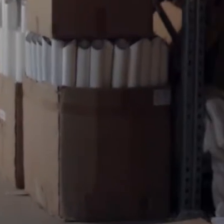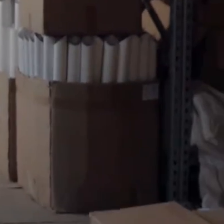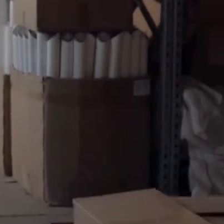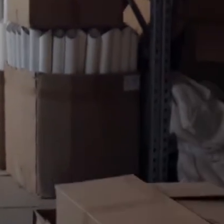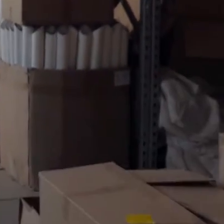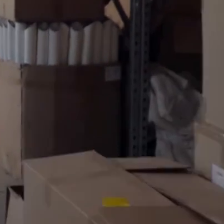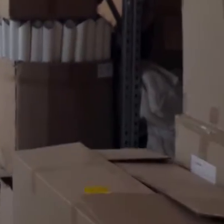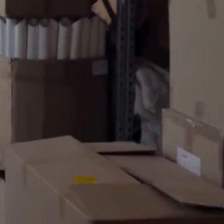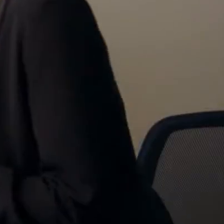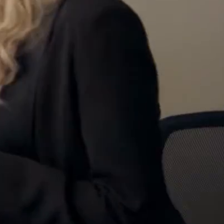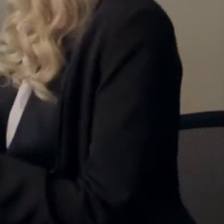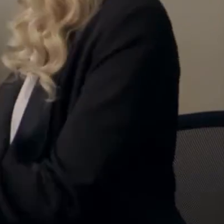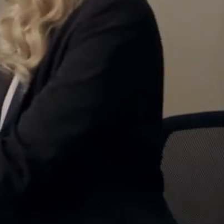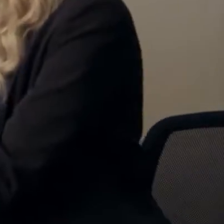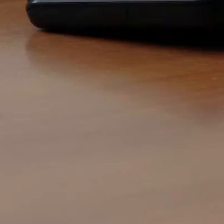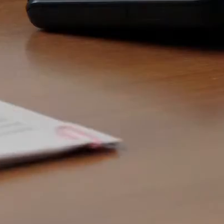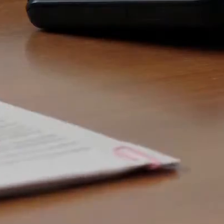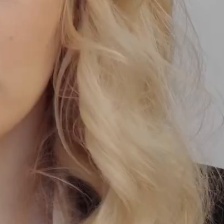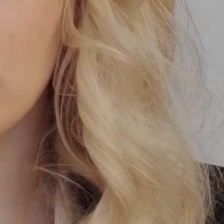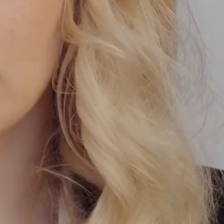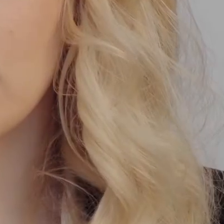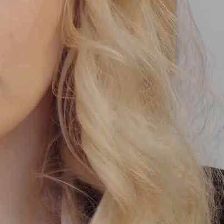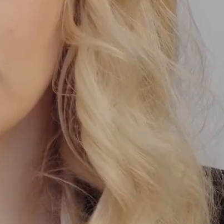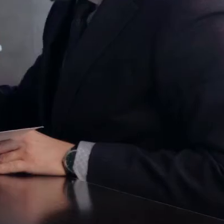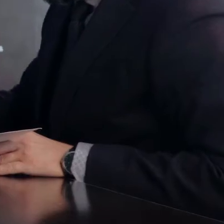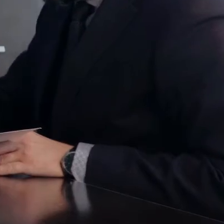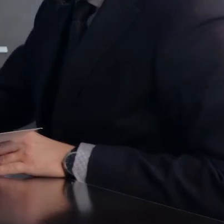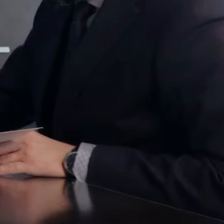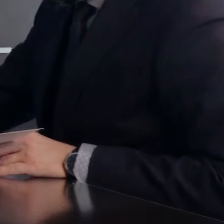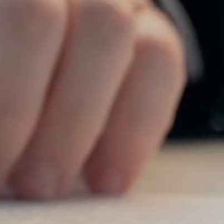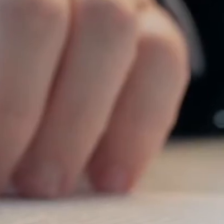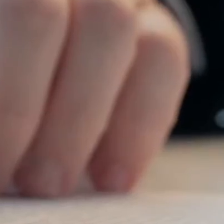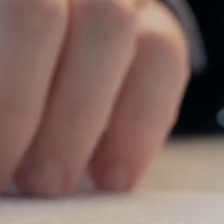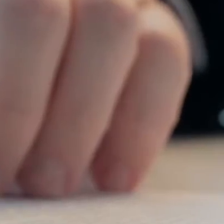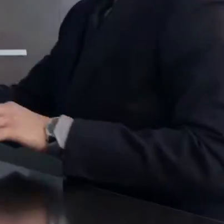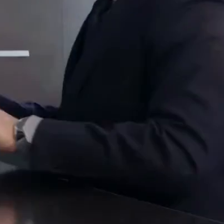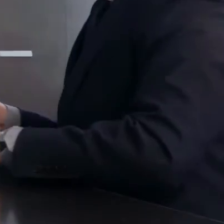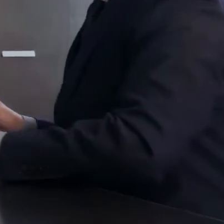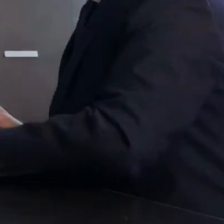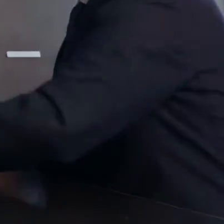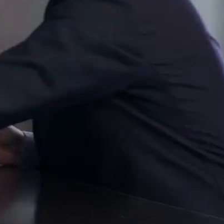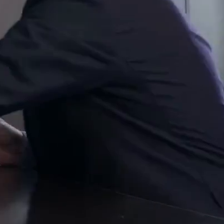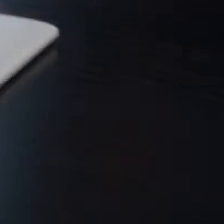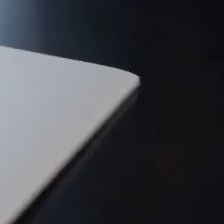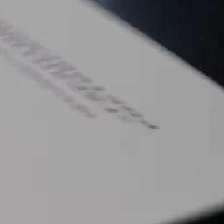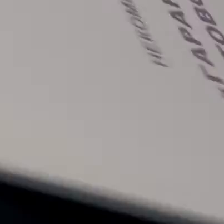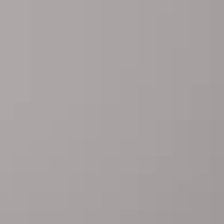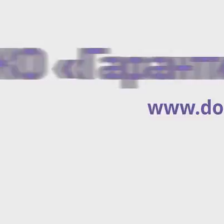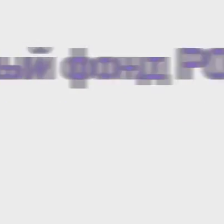предприниматель? Хочешь расширить бизнес и взять кредит? Получи поручительство фонда и заверши сделку с банком.